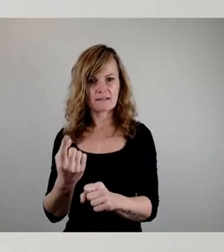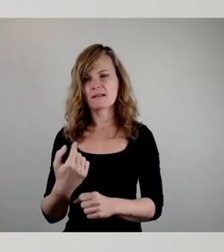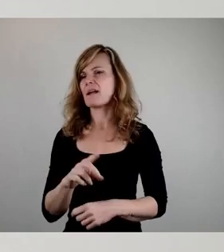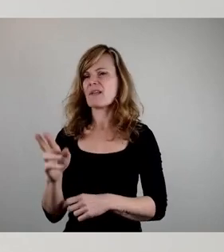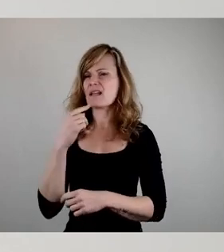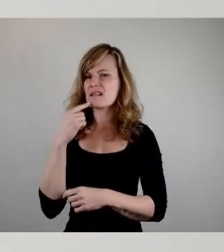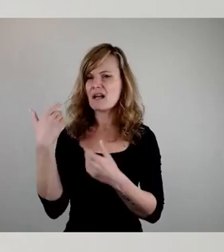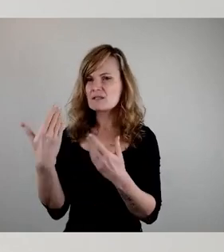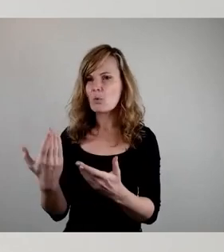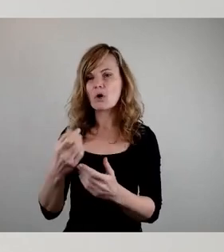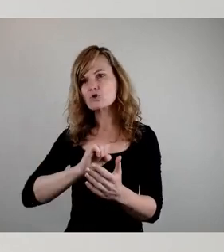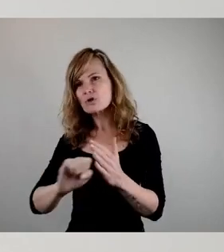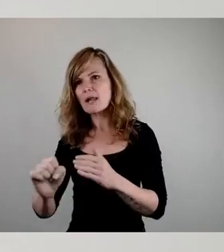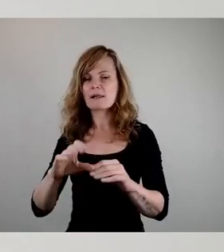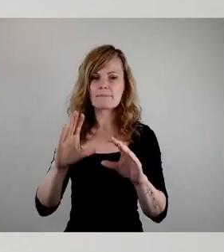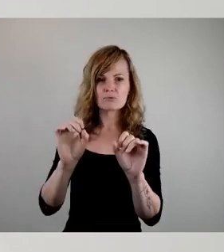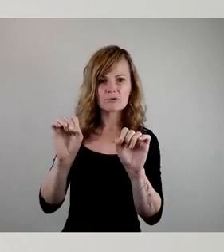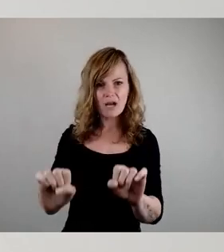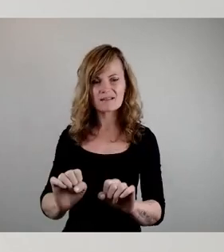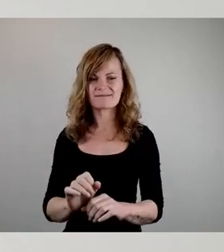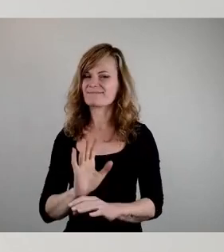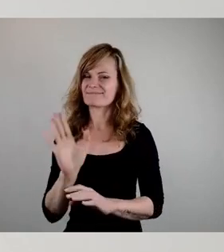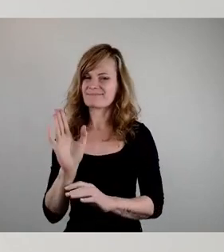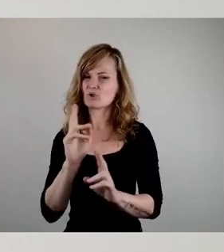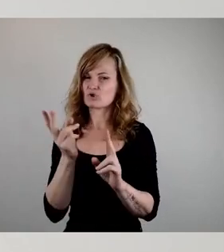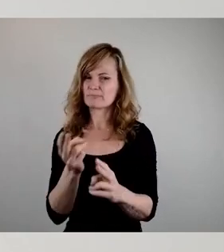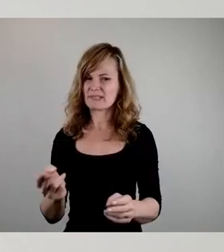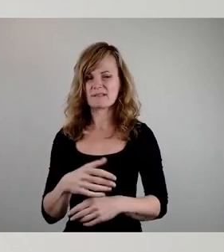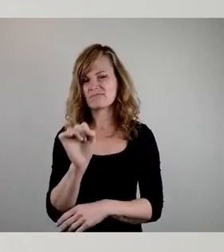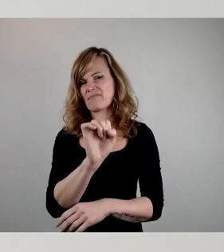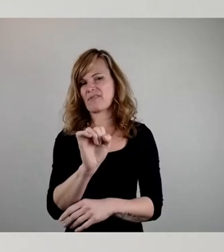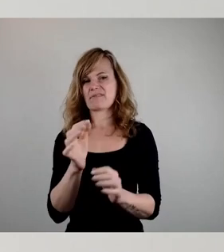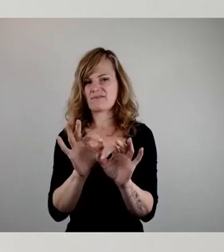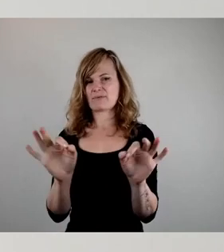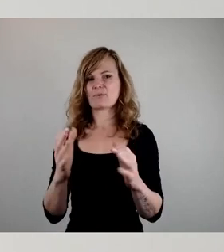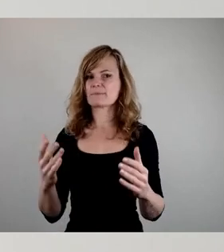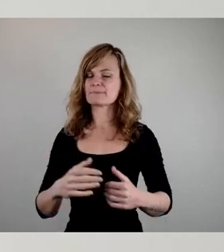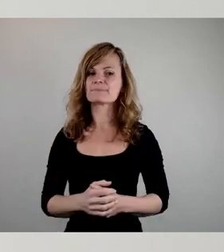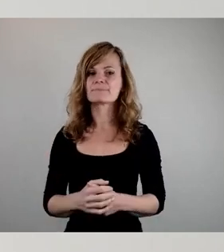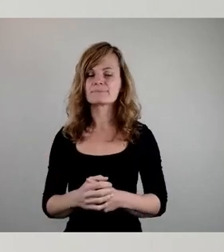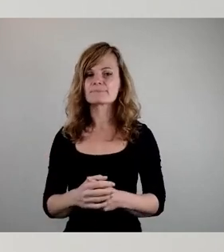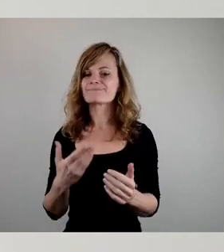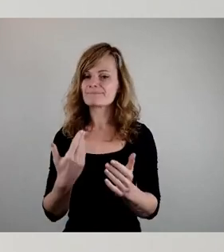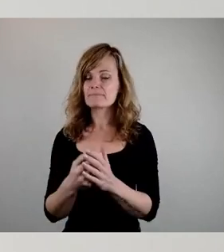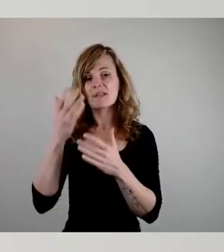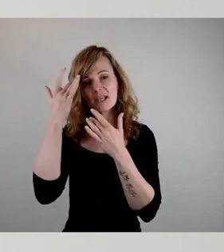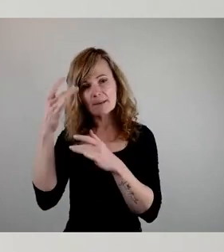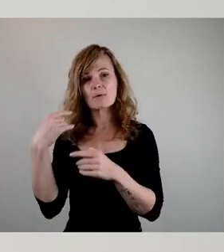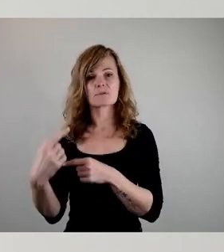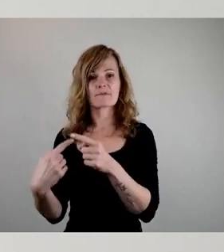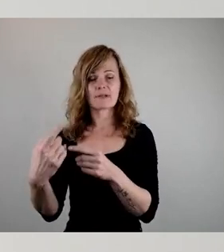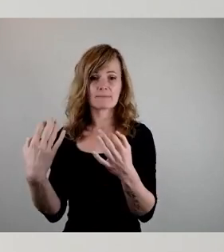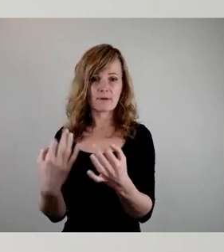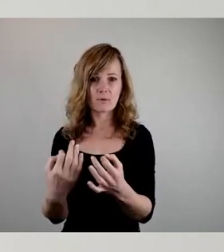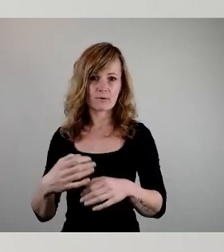hier anderen Leuten Sand in die Augen. Es ist ein Genehmigungsverfahren notwendig. Es ist eine